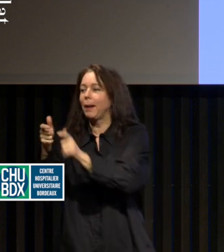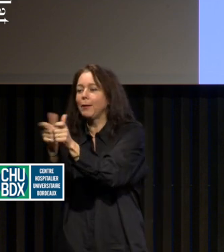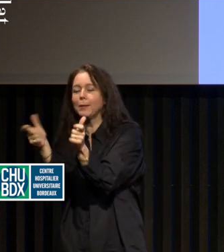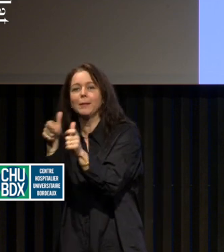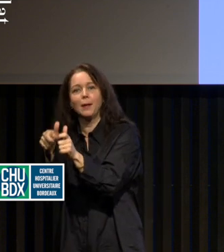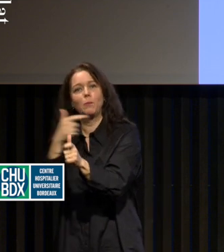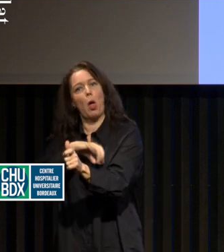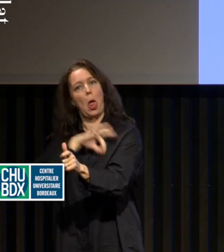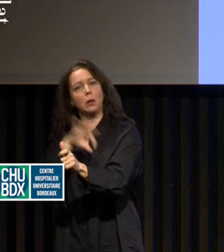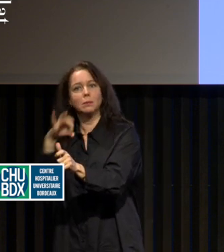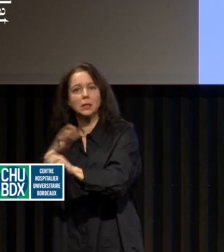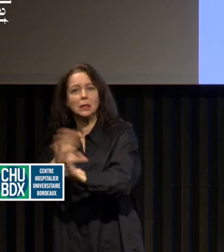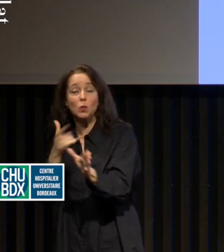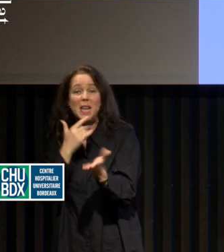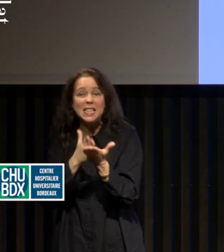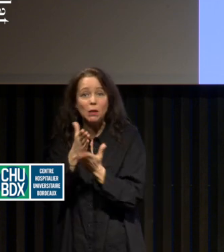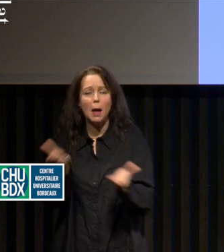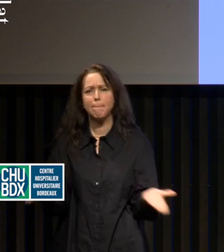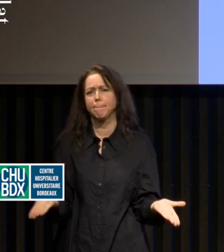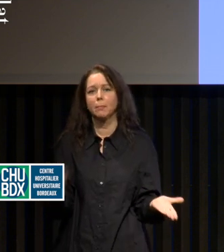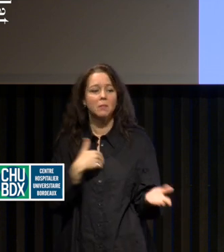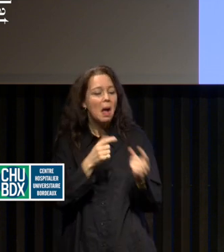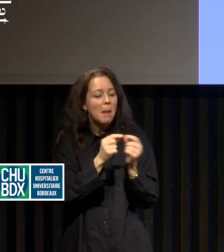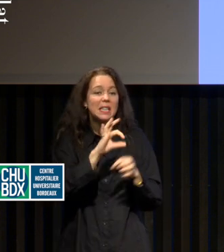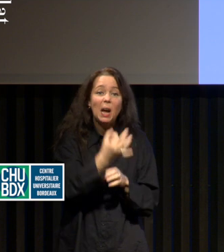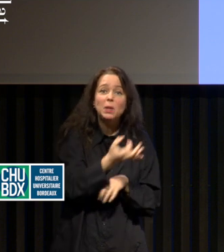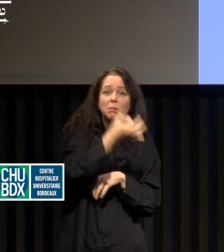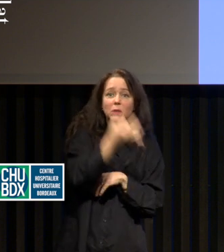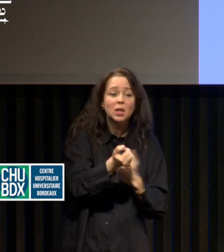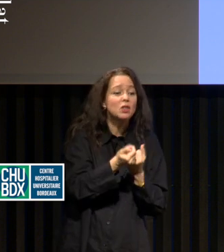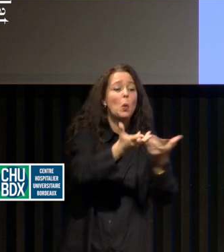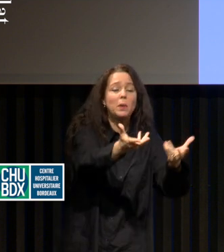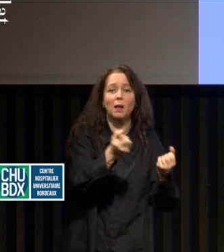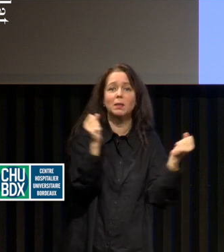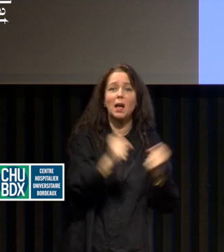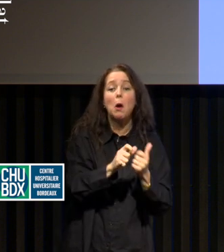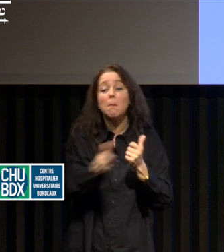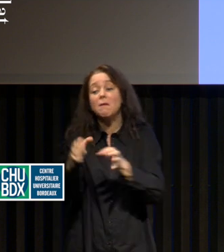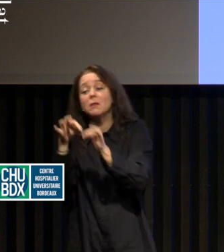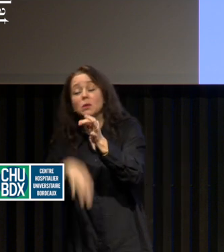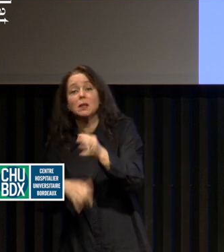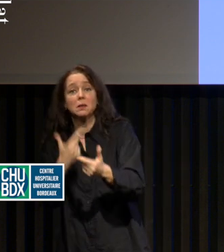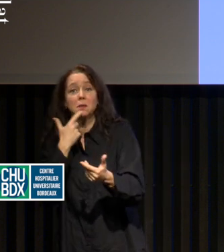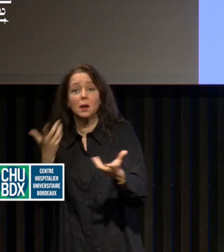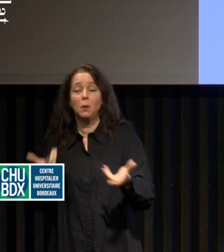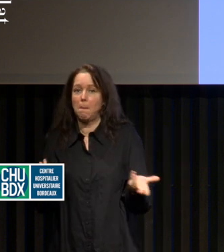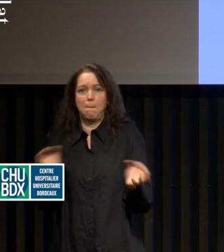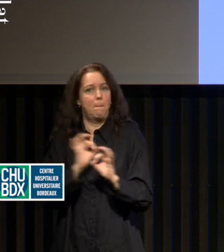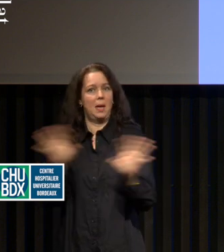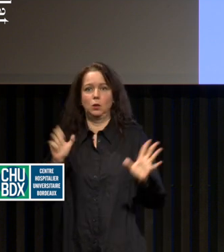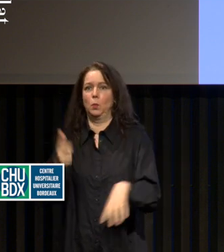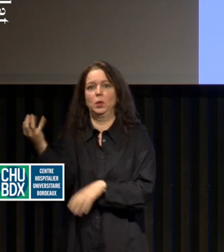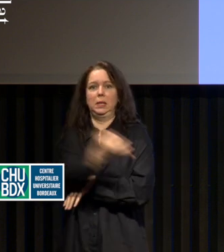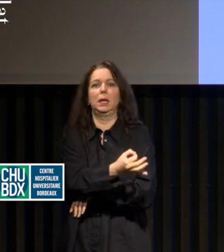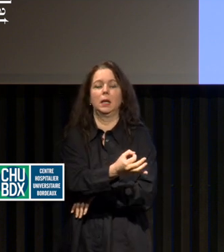Vous avez une proportion de telle bactérie, ainsi de suite. Personne n'est capable d'analyser et de savoir quelle est la relevance